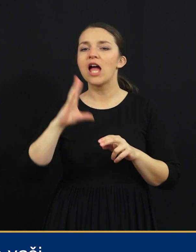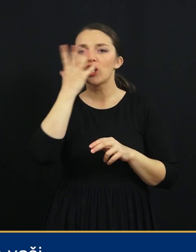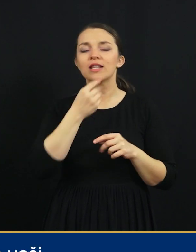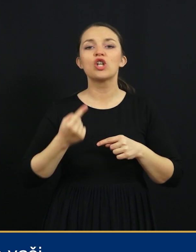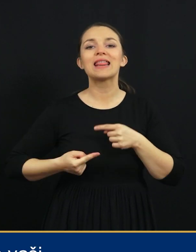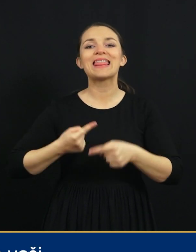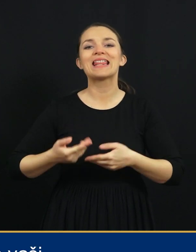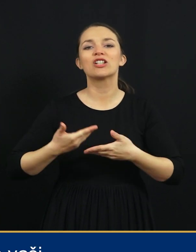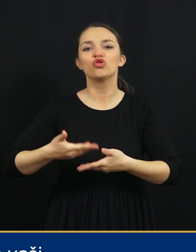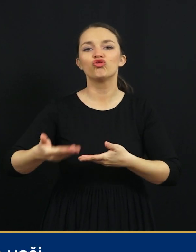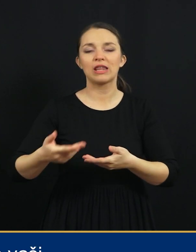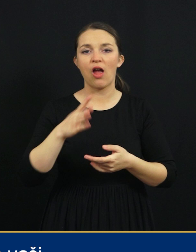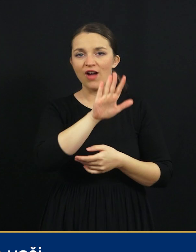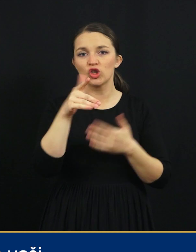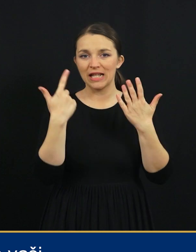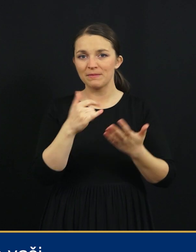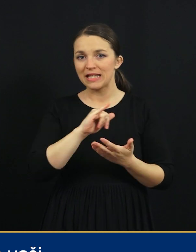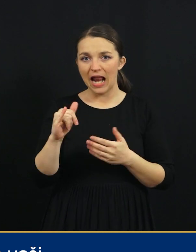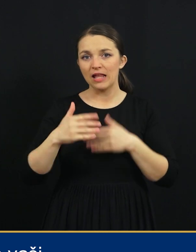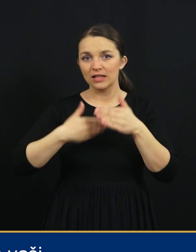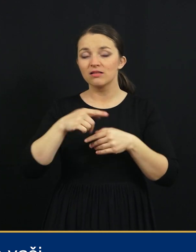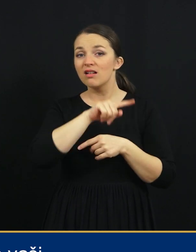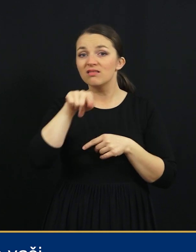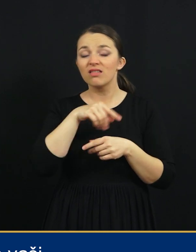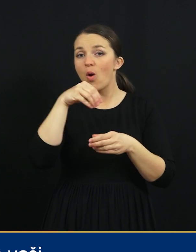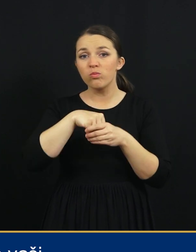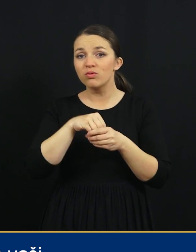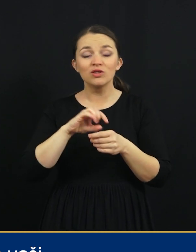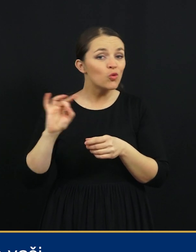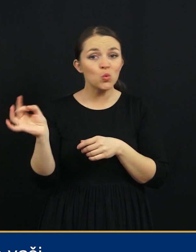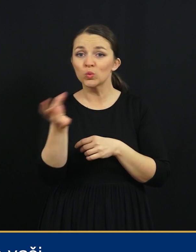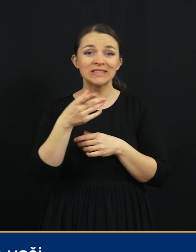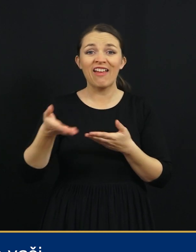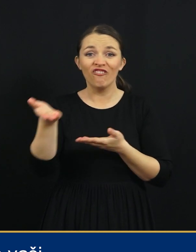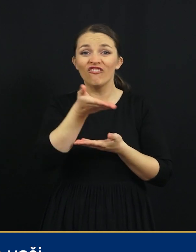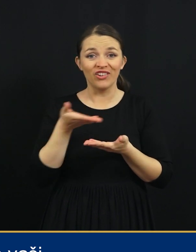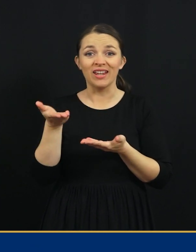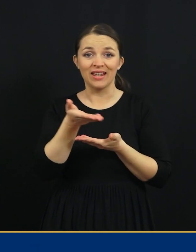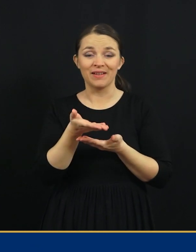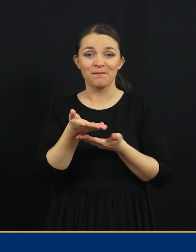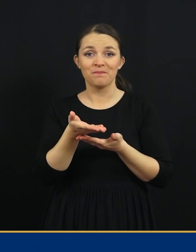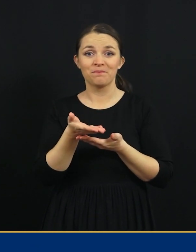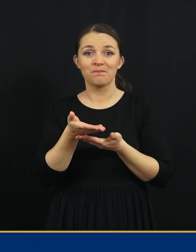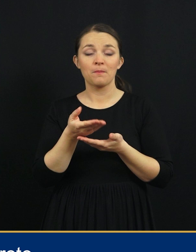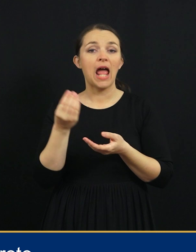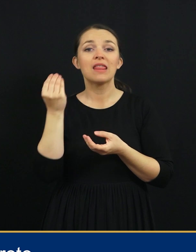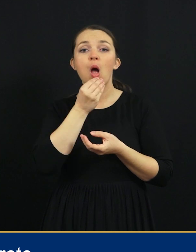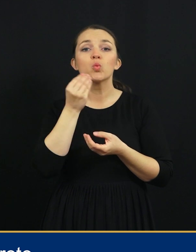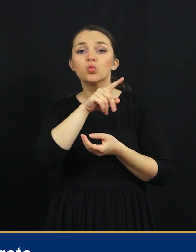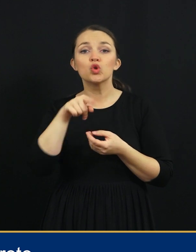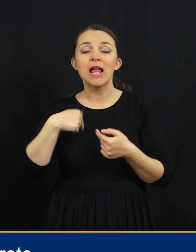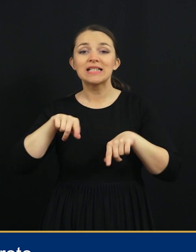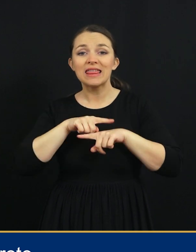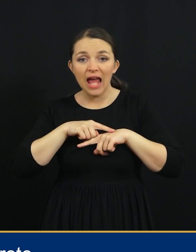Najžlahtnejša dediščina ob vaši 70-letnici pa ste pravzaprav vsi vi. Naučili ste nas,